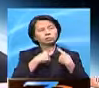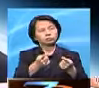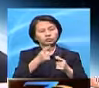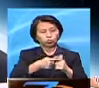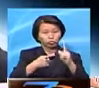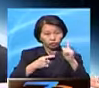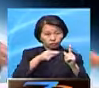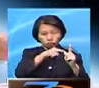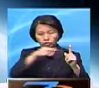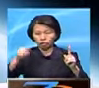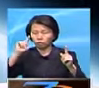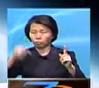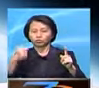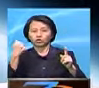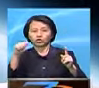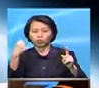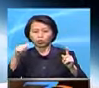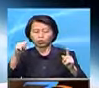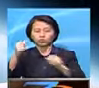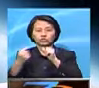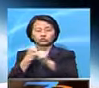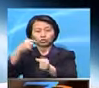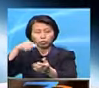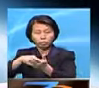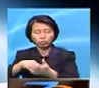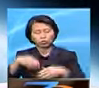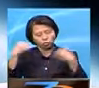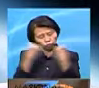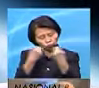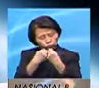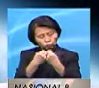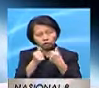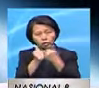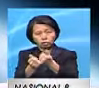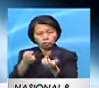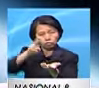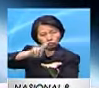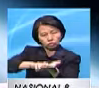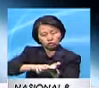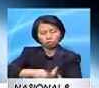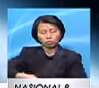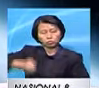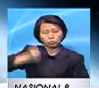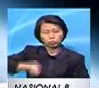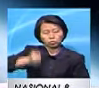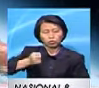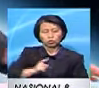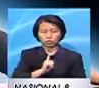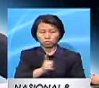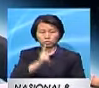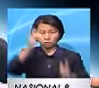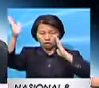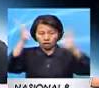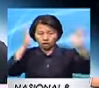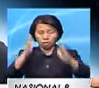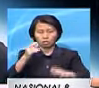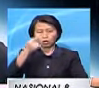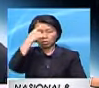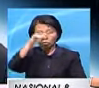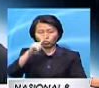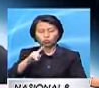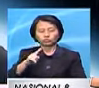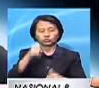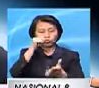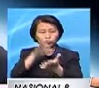Januari hingga 10 julai tahun ini jumlah berkenaan mengikut rekod jabatan kehakiman Syariah Malaysia manakala bagi kes